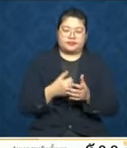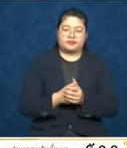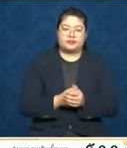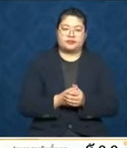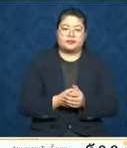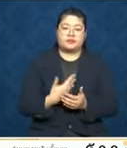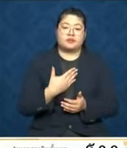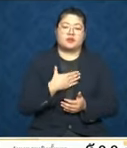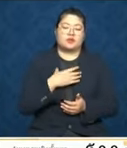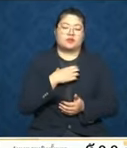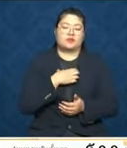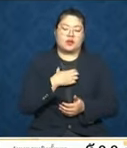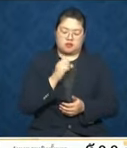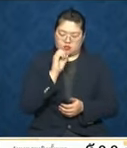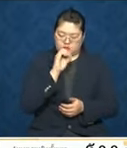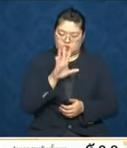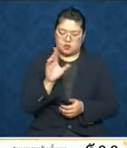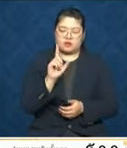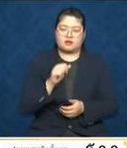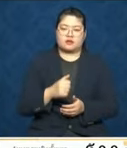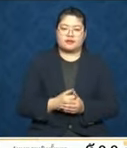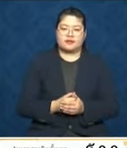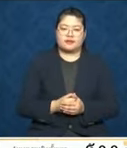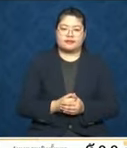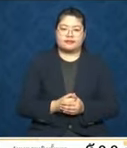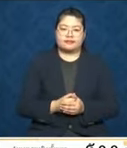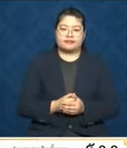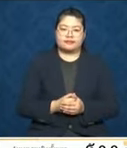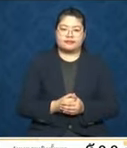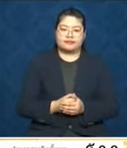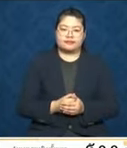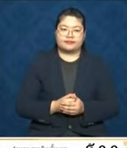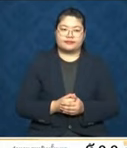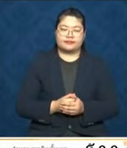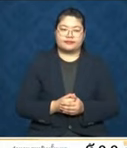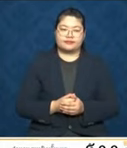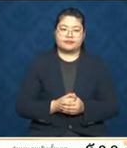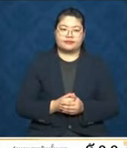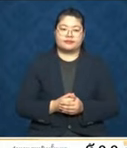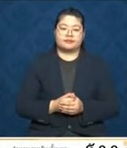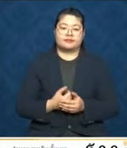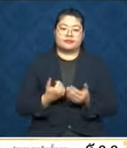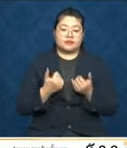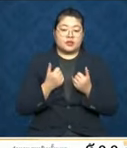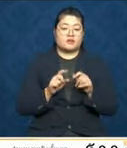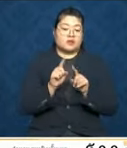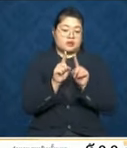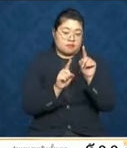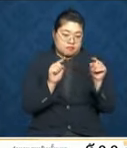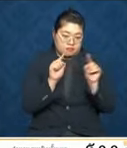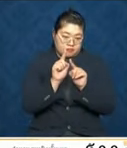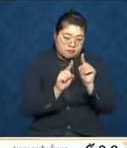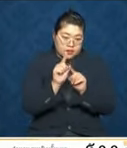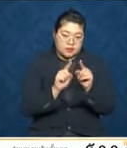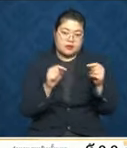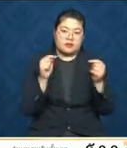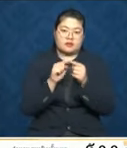มจึงอยากจะเรียนว่าต่อไปนะครับทางสภาเราก็จะมีการประเมินนะ